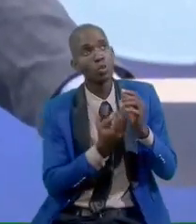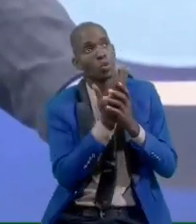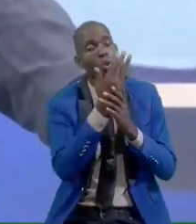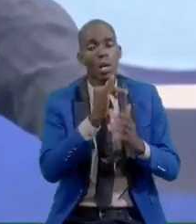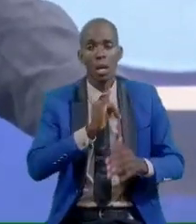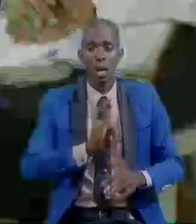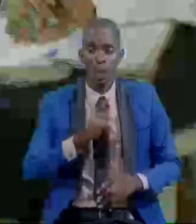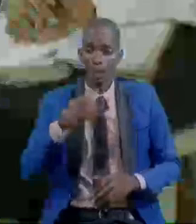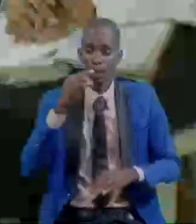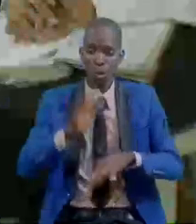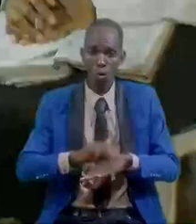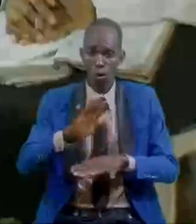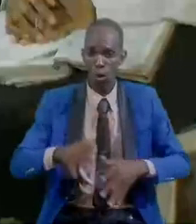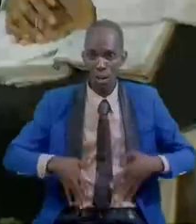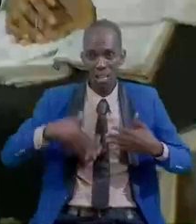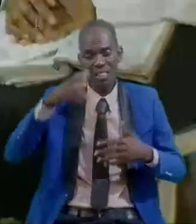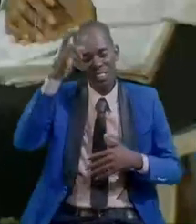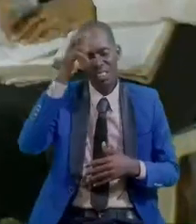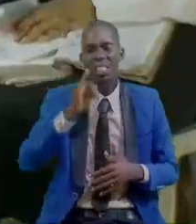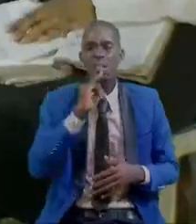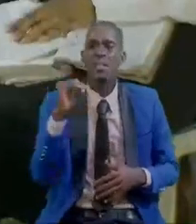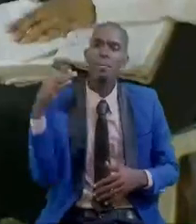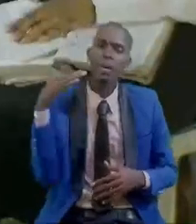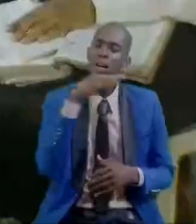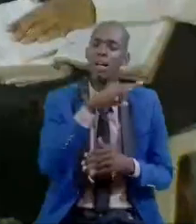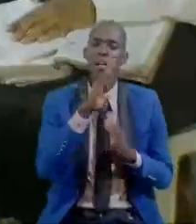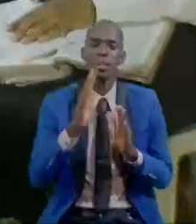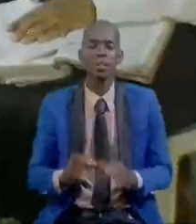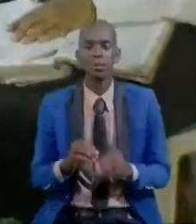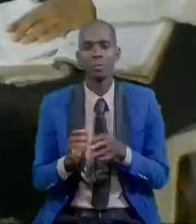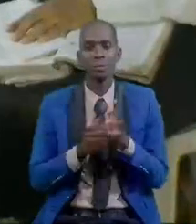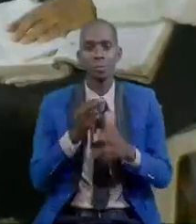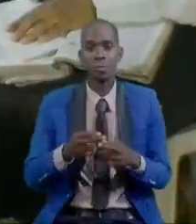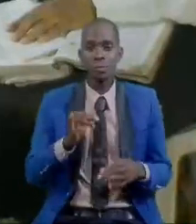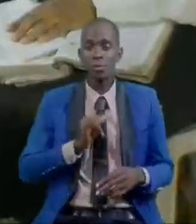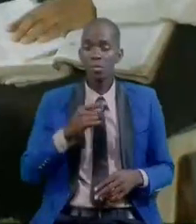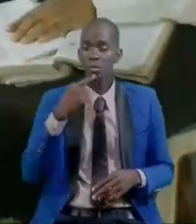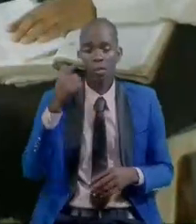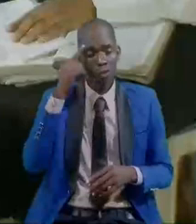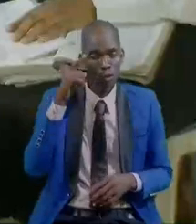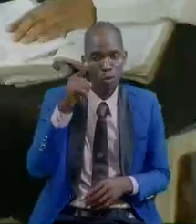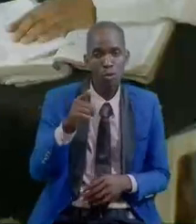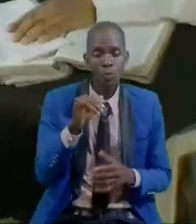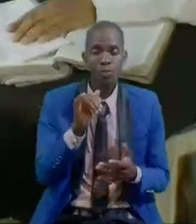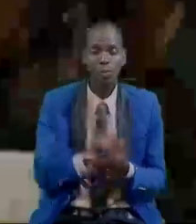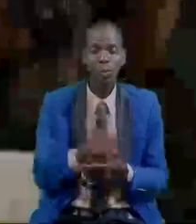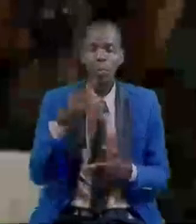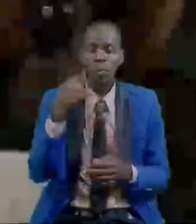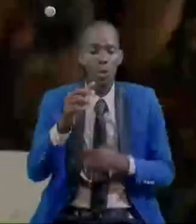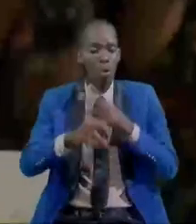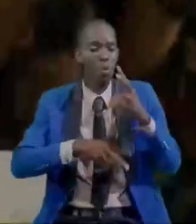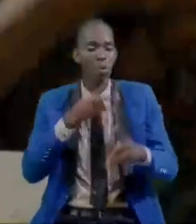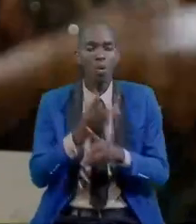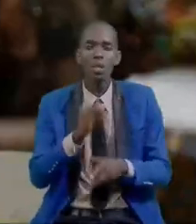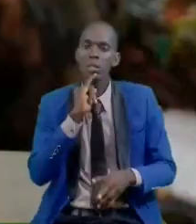dis, dans sur ta vie, Satan est menteur. Je dis, sur ta vie, le monde est